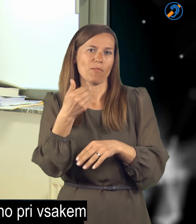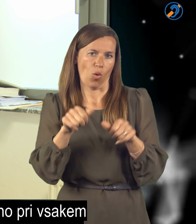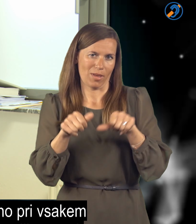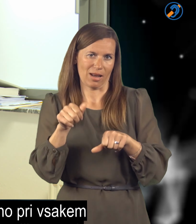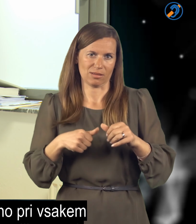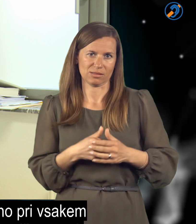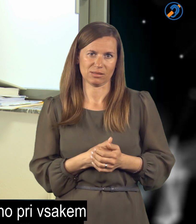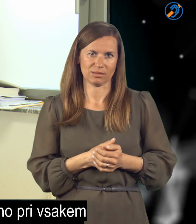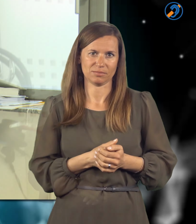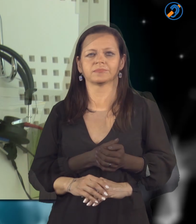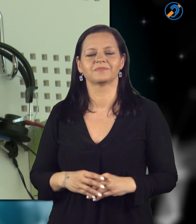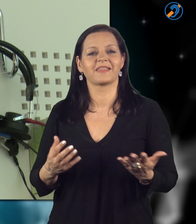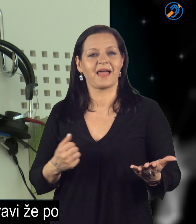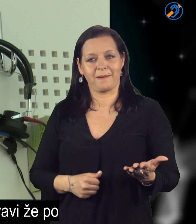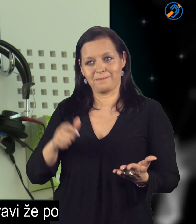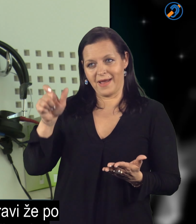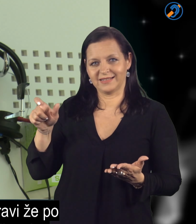nastavi.